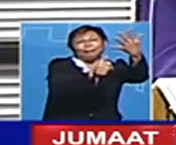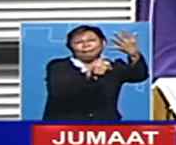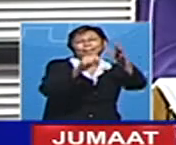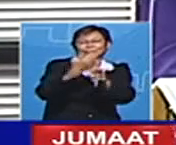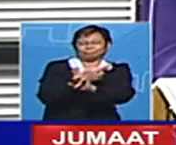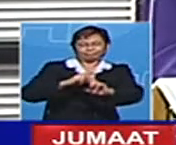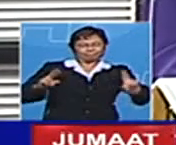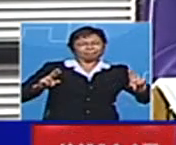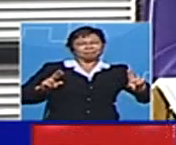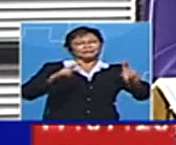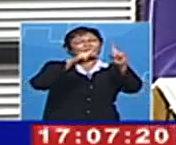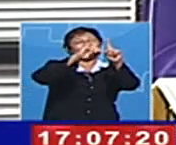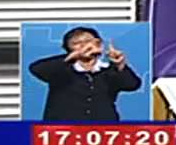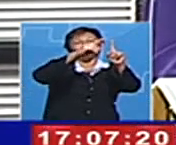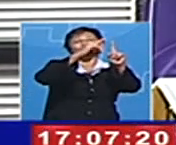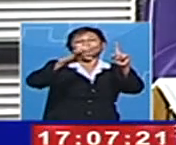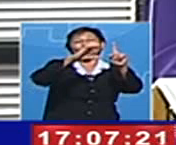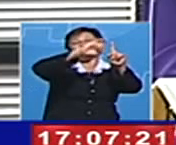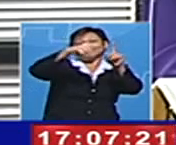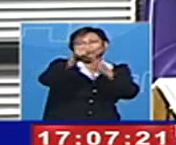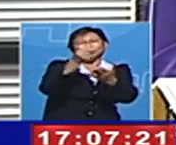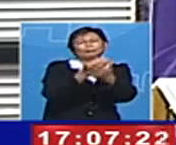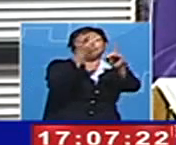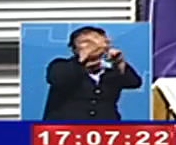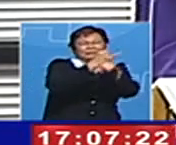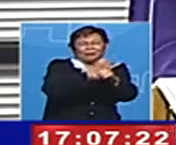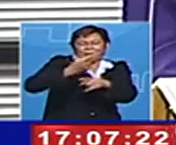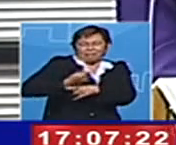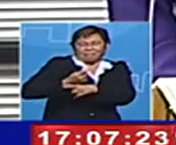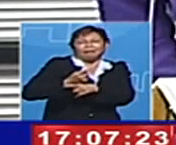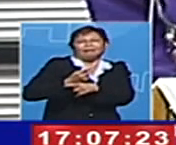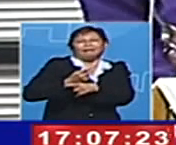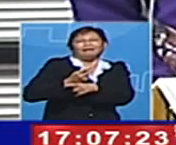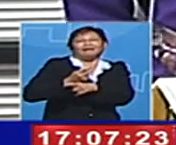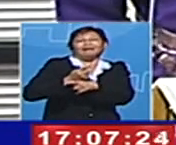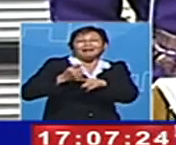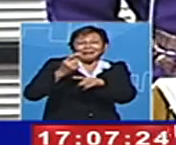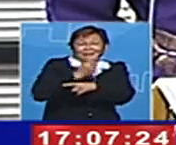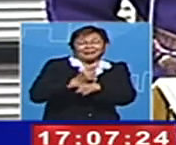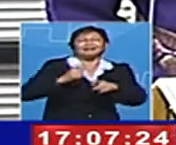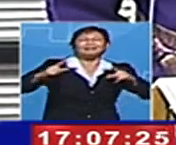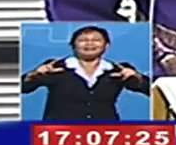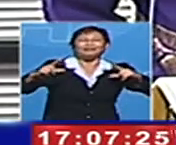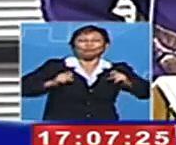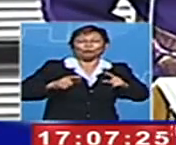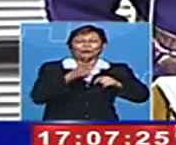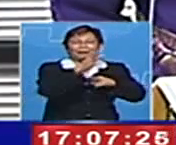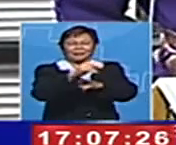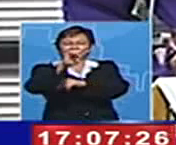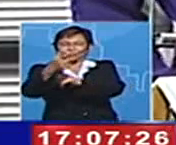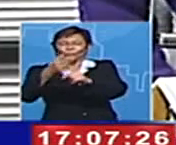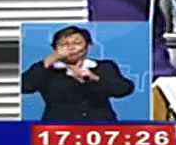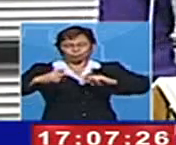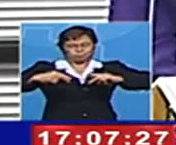menyediakan RM juta Pada institusi latihan kemahiran swasta dan ngo bagi meningkatkan